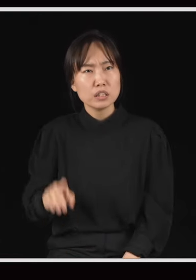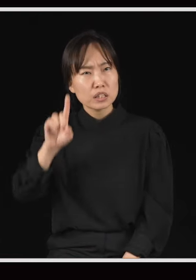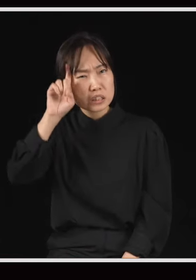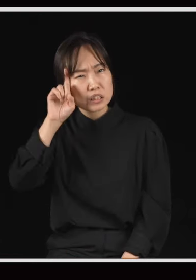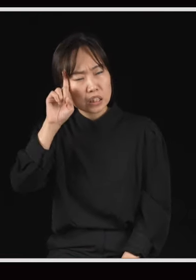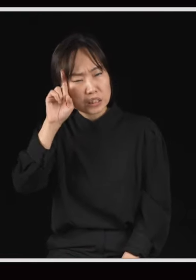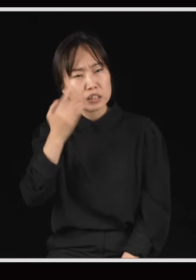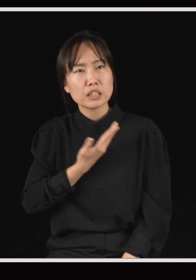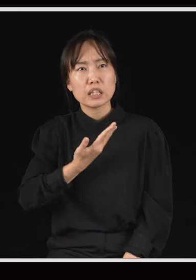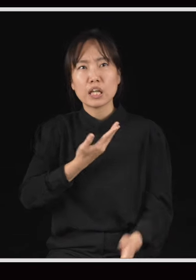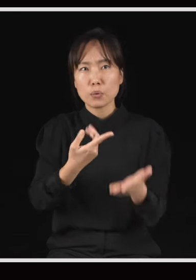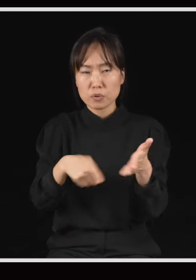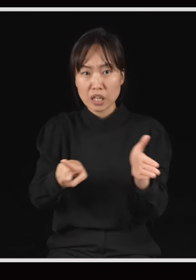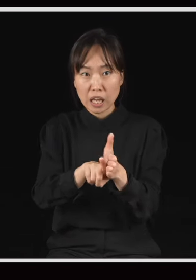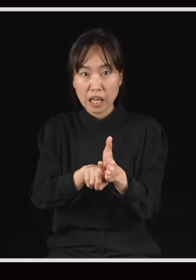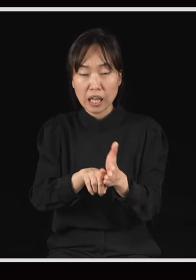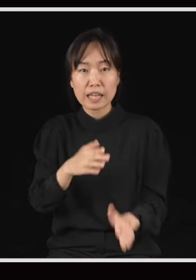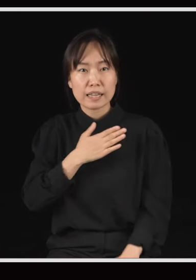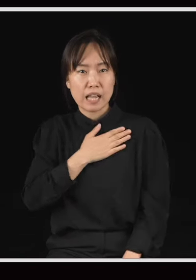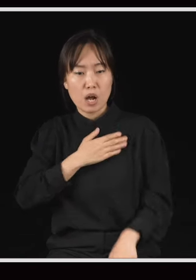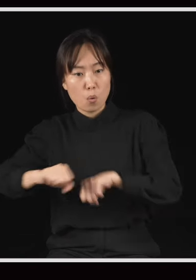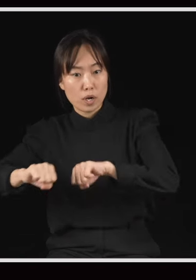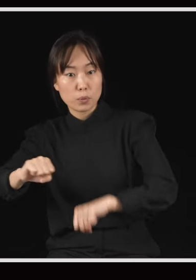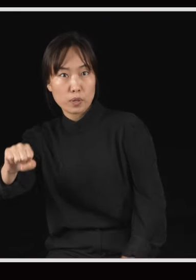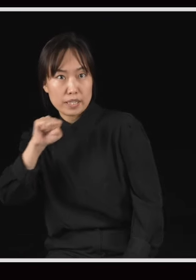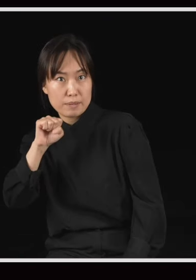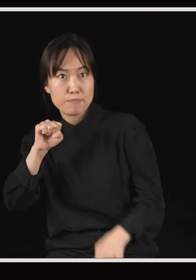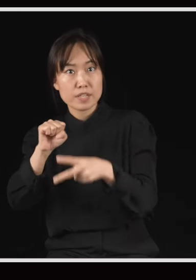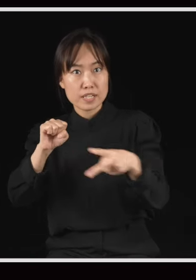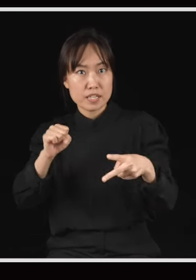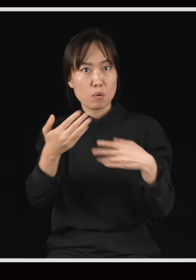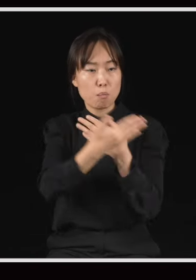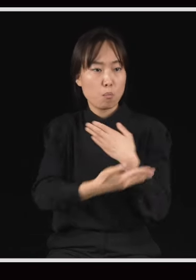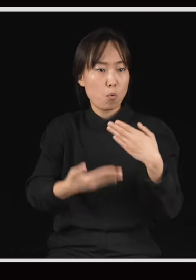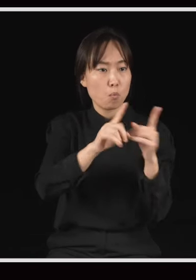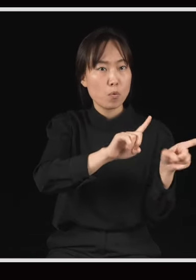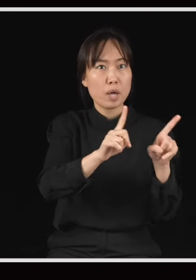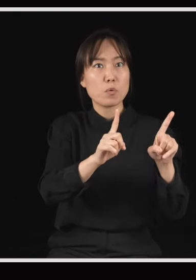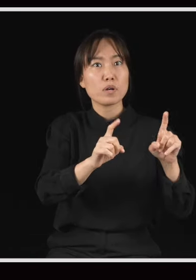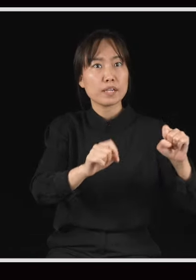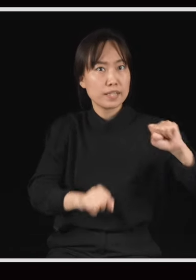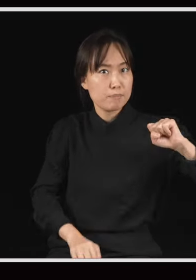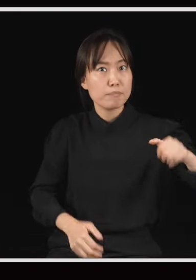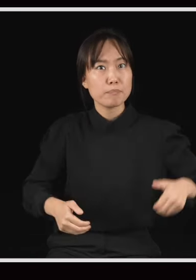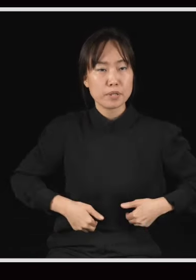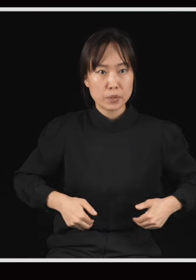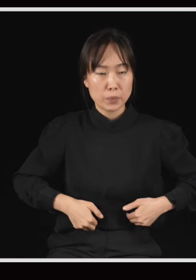스트레서를 견딜 수 있는 게 결국에 나의 리질리언스, 그러니까 회복 탄력성이고 내재 역량인데,